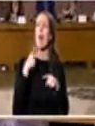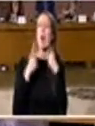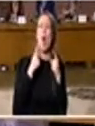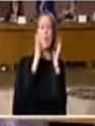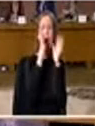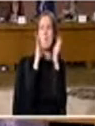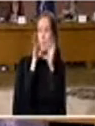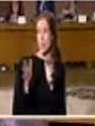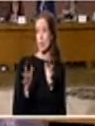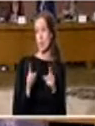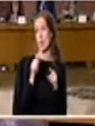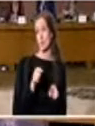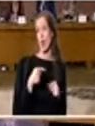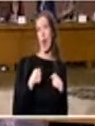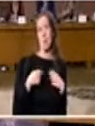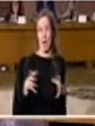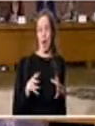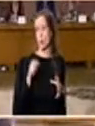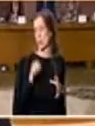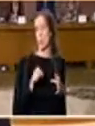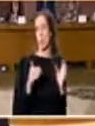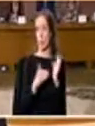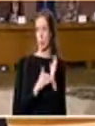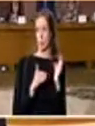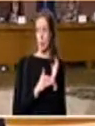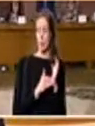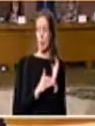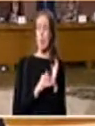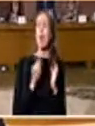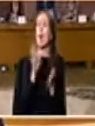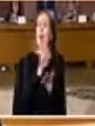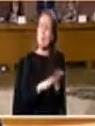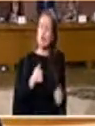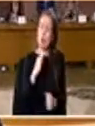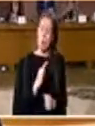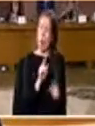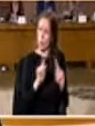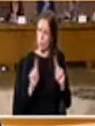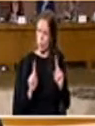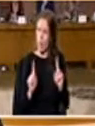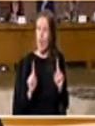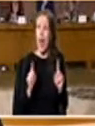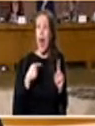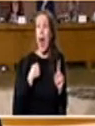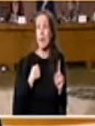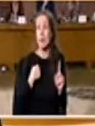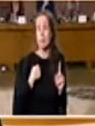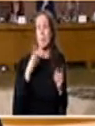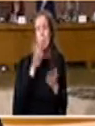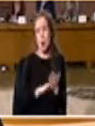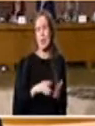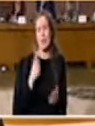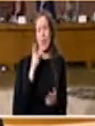koje itekako nama kao društvu treba. Ne počinjemo od nule, ali počinjemo jako ozbiljan